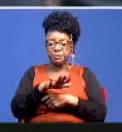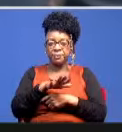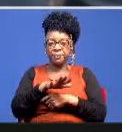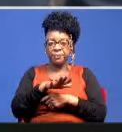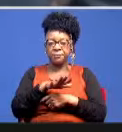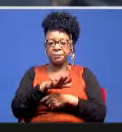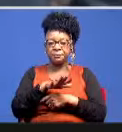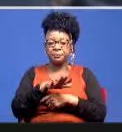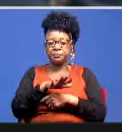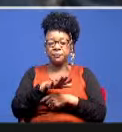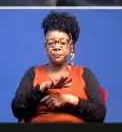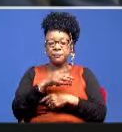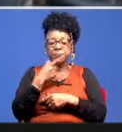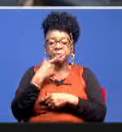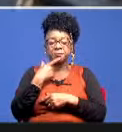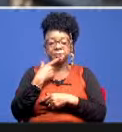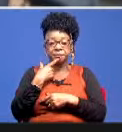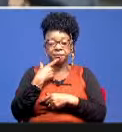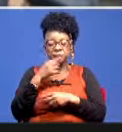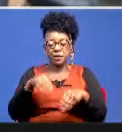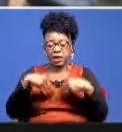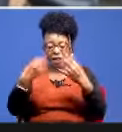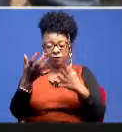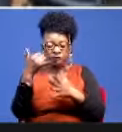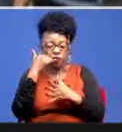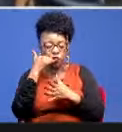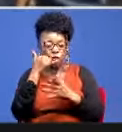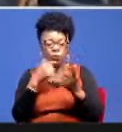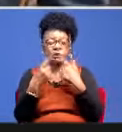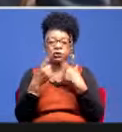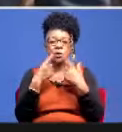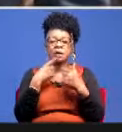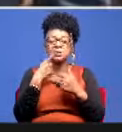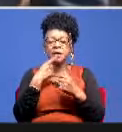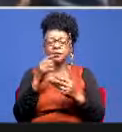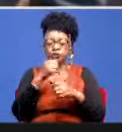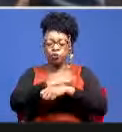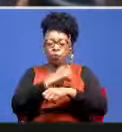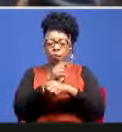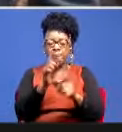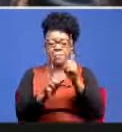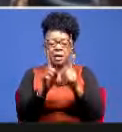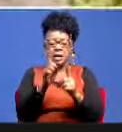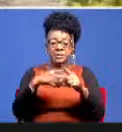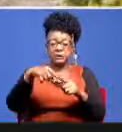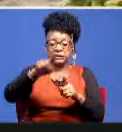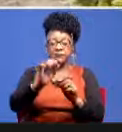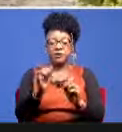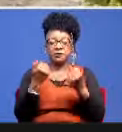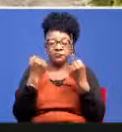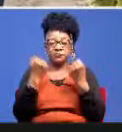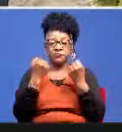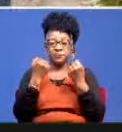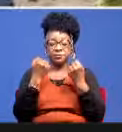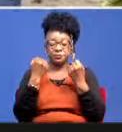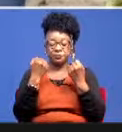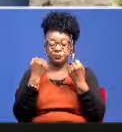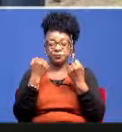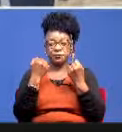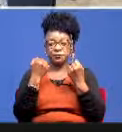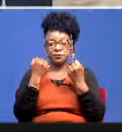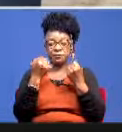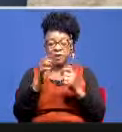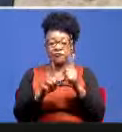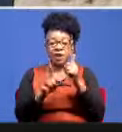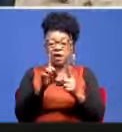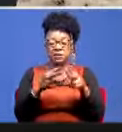Na akampatia simu tukaongea naye, akaniambia kumechomeka lakini yeye ako safe. The fire started at